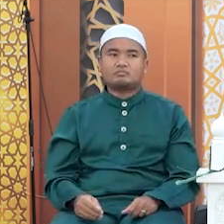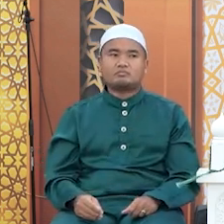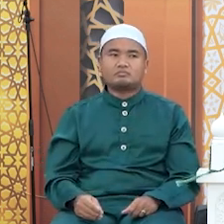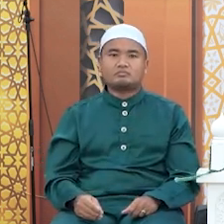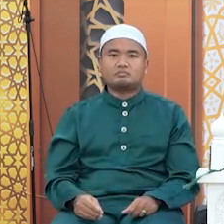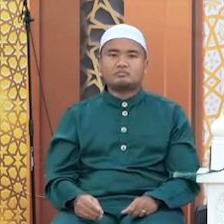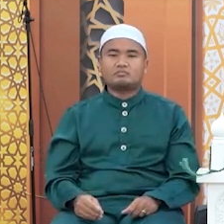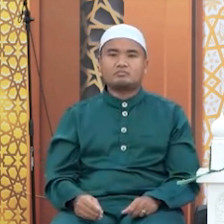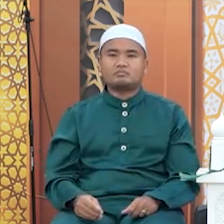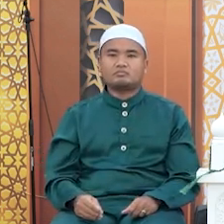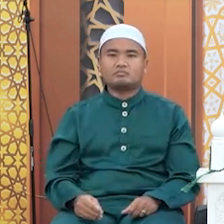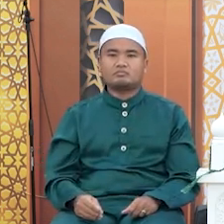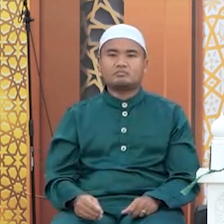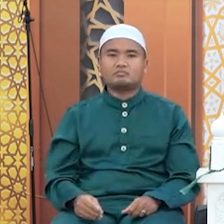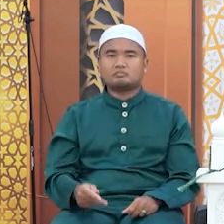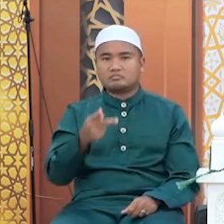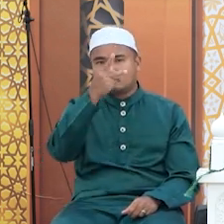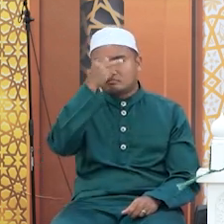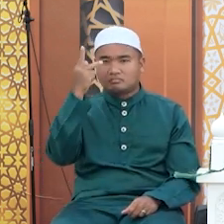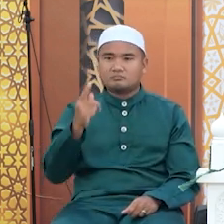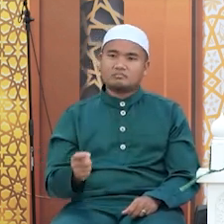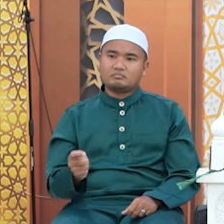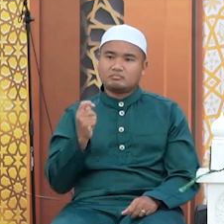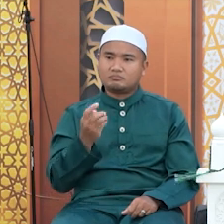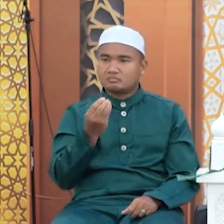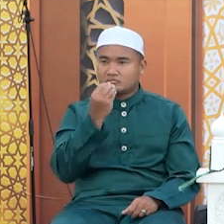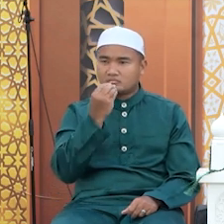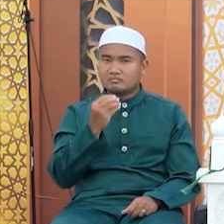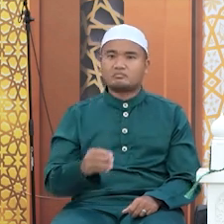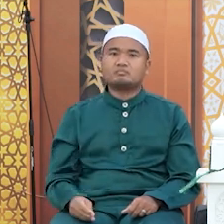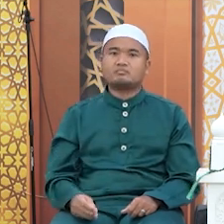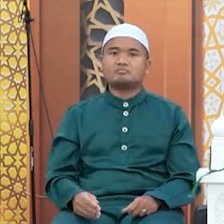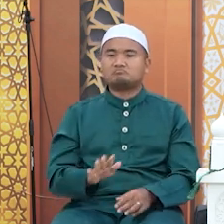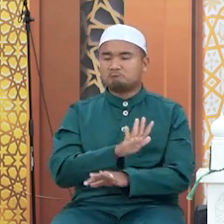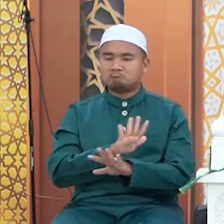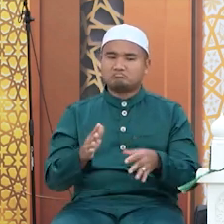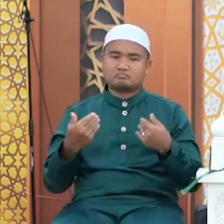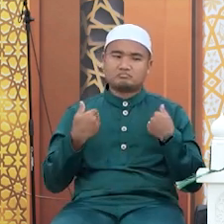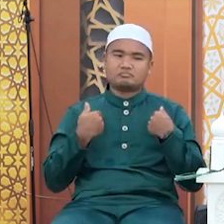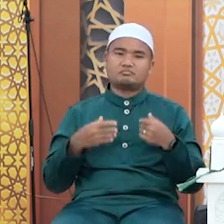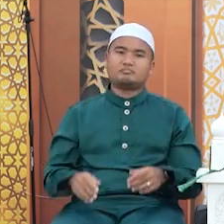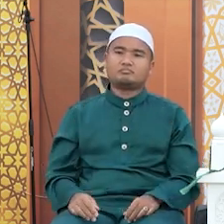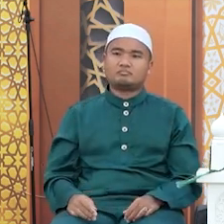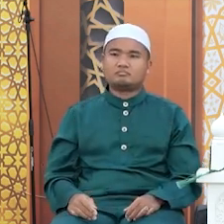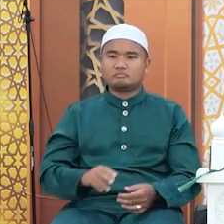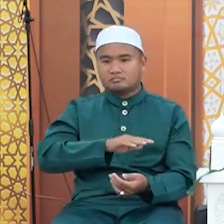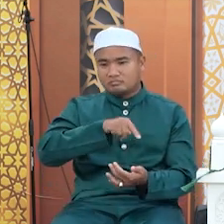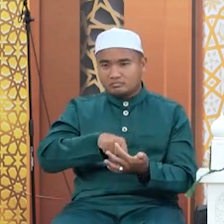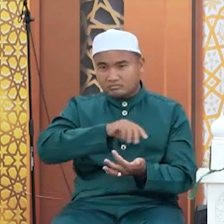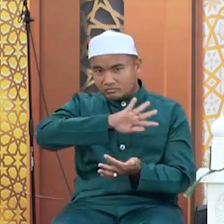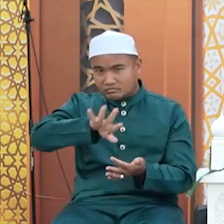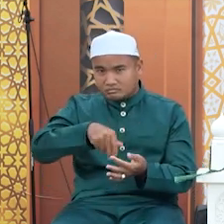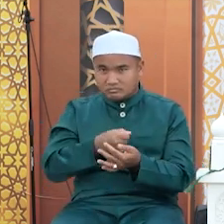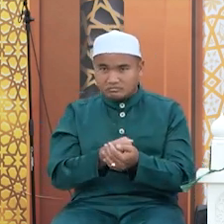asbab makan ini sudah hampir tidak ada. Ini realiti. Dengan sebab itu